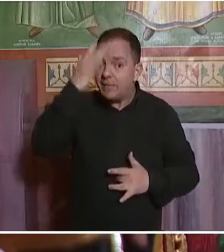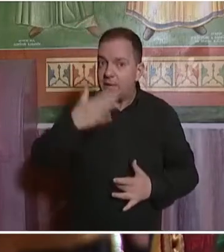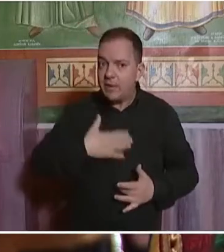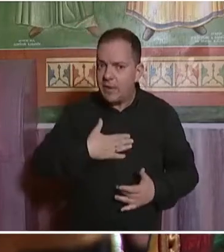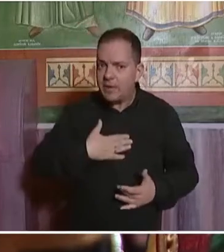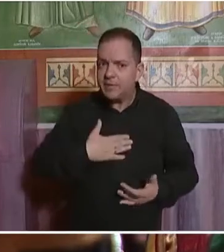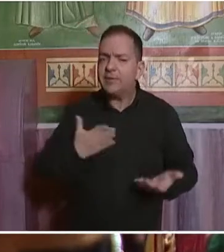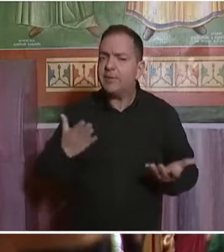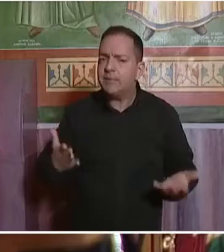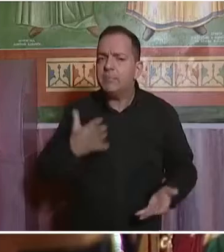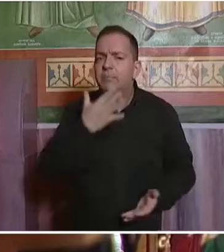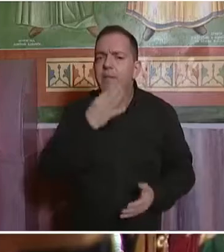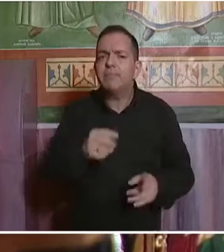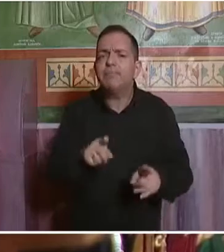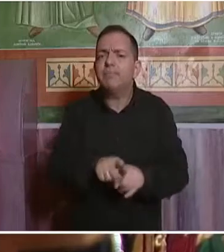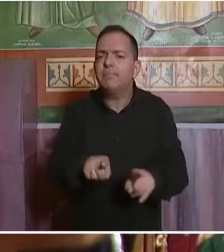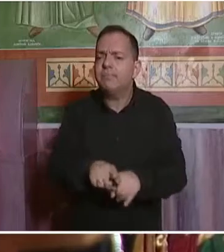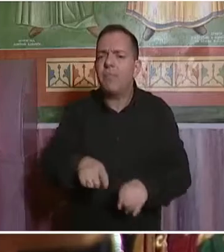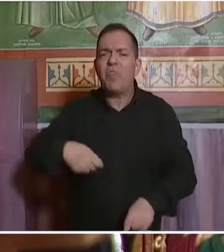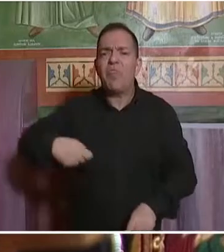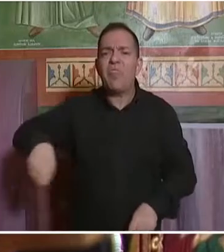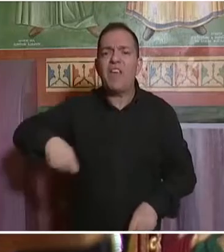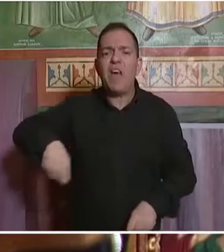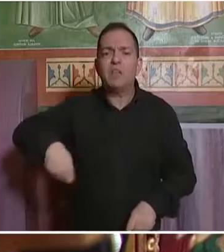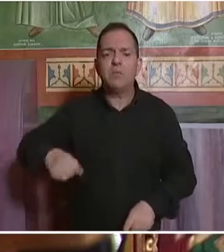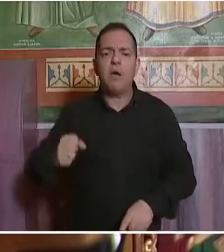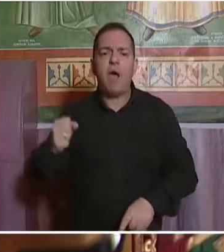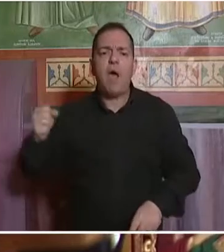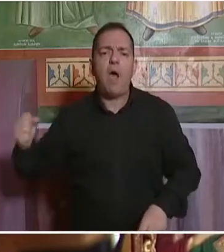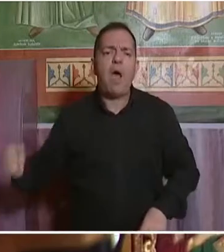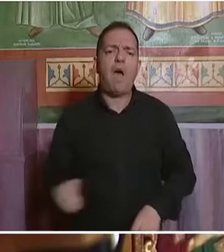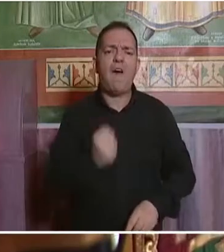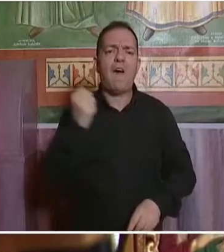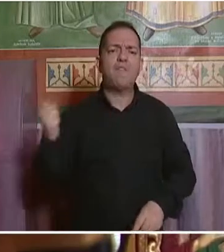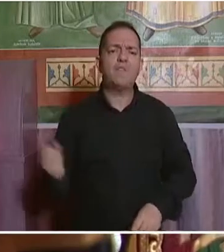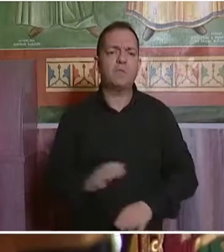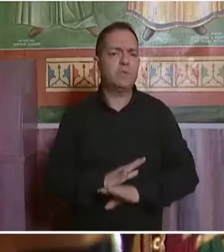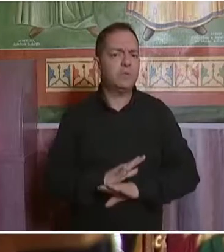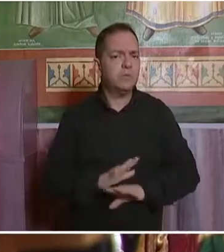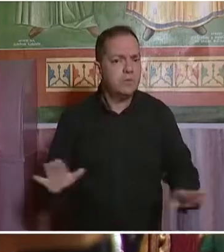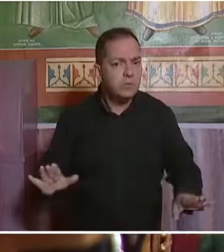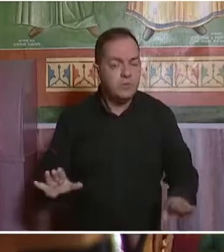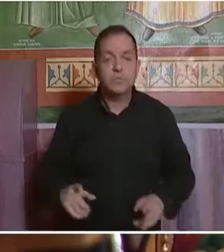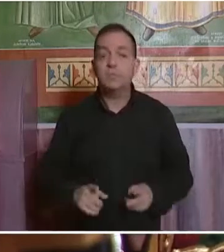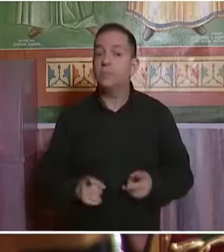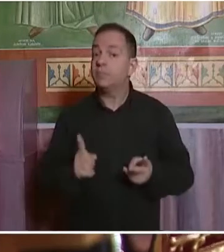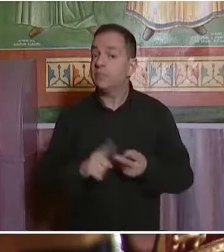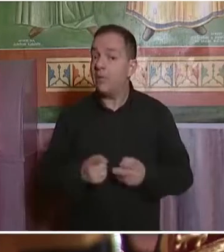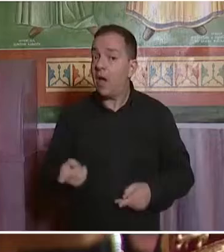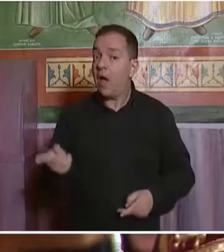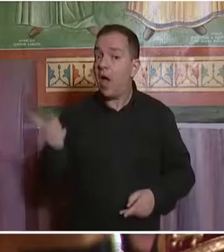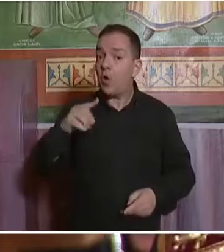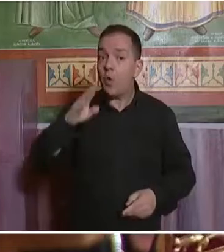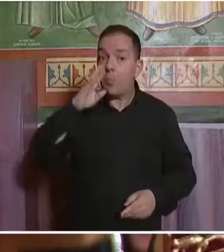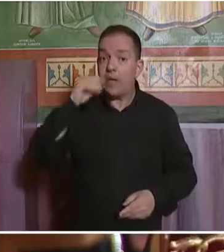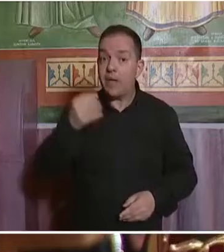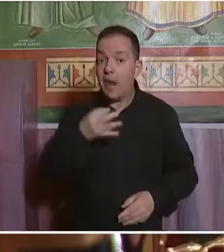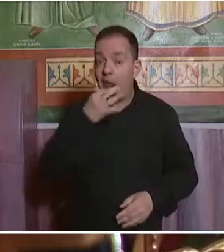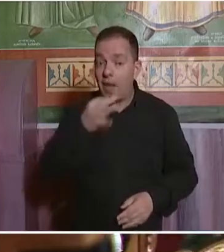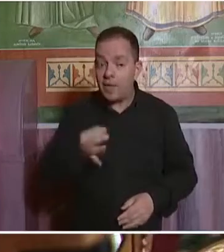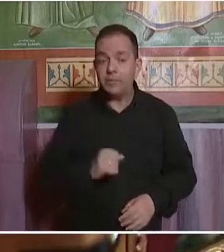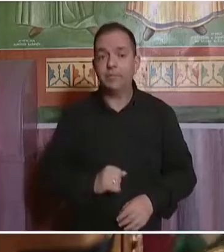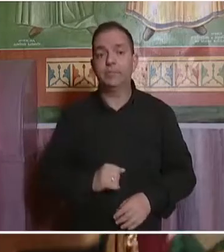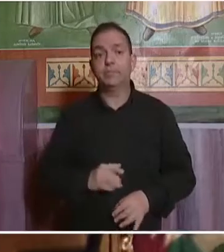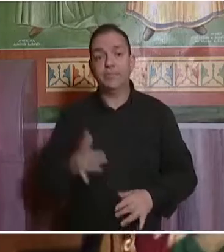δικαστήριον αδέκαστον. Και ένας άλλος εκ των πνευματικών μας πατέρων χαρακτηρίζει την